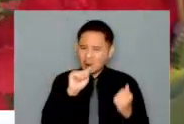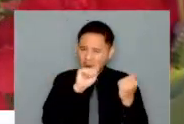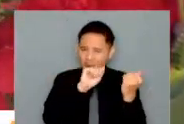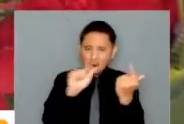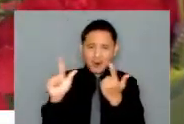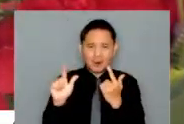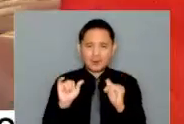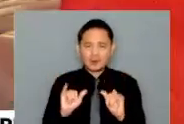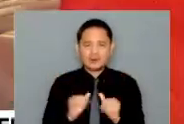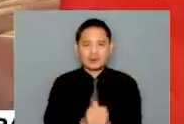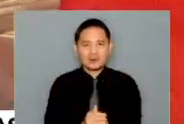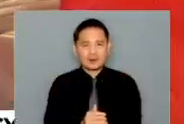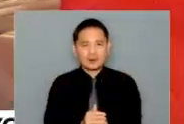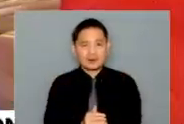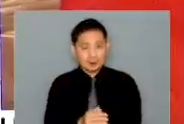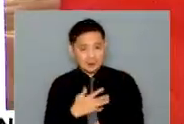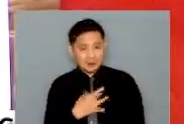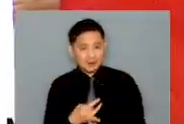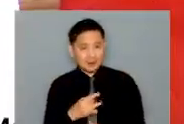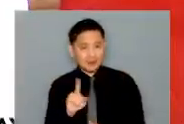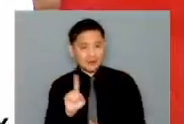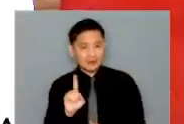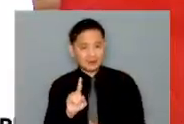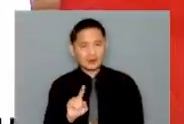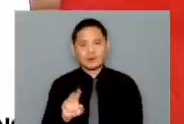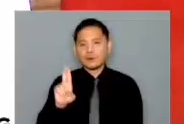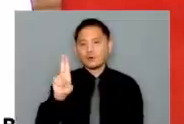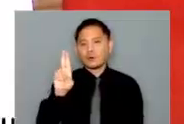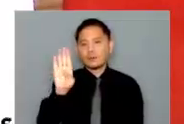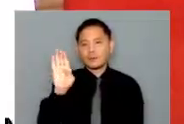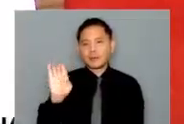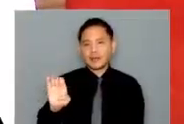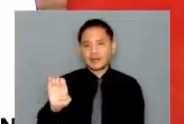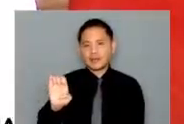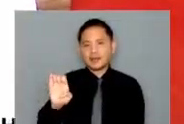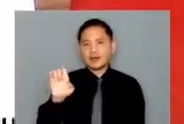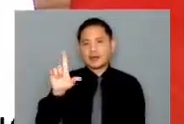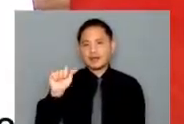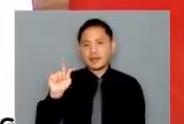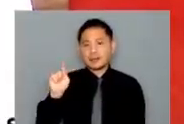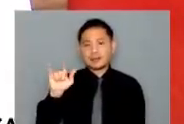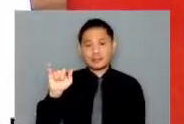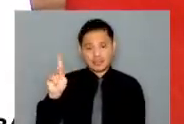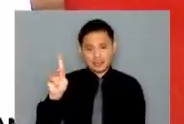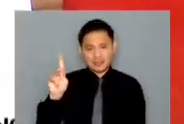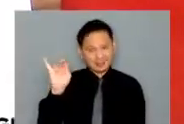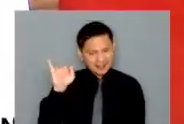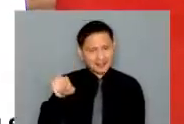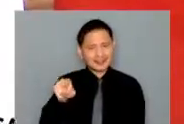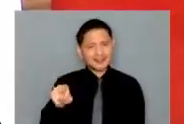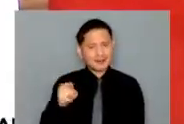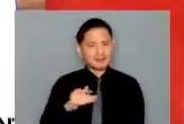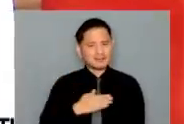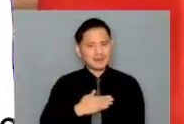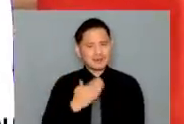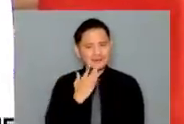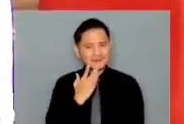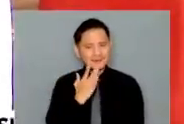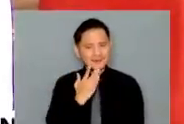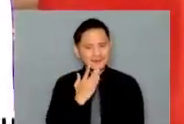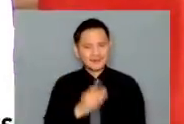sa grazing table na po ito ay yung ube latte. Yeah. Parang kakaiba siya, no? Actually, kami lang po yung gumagawa ng ube. Special nga